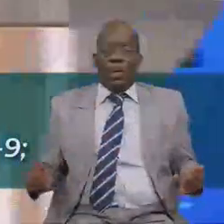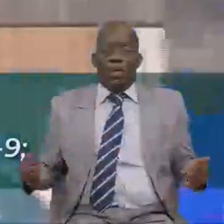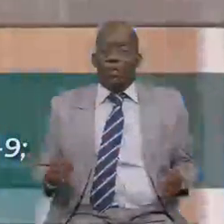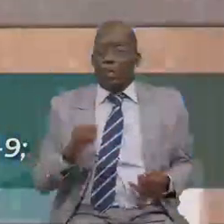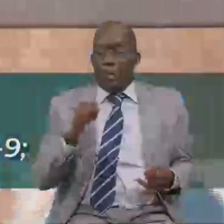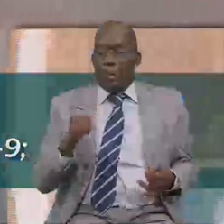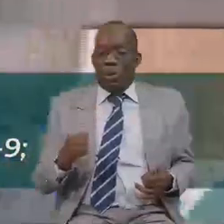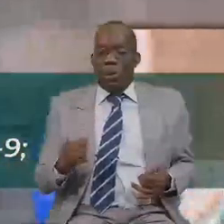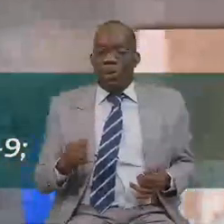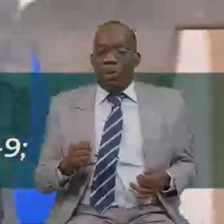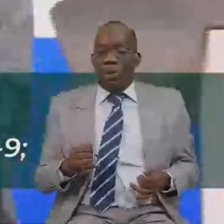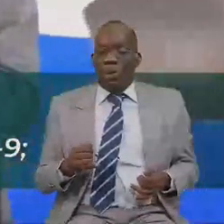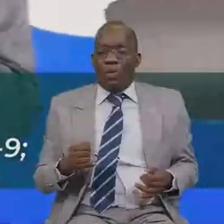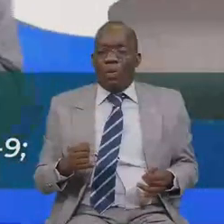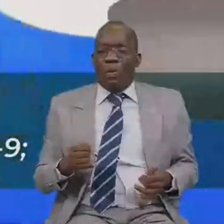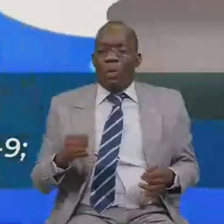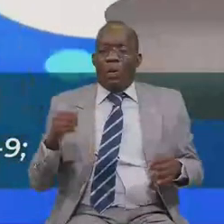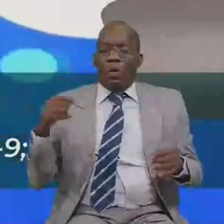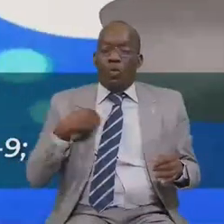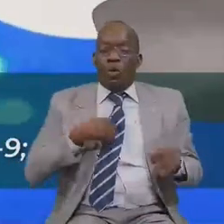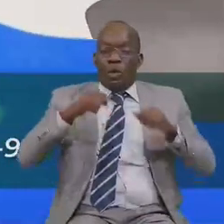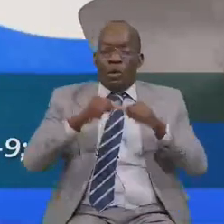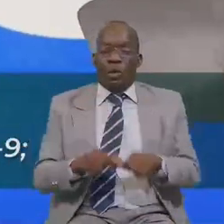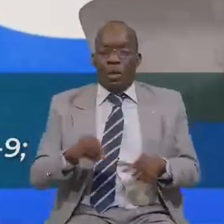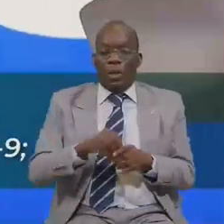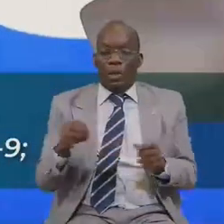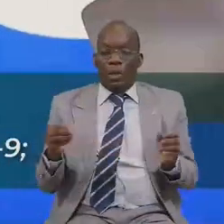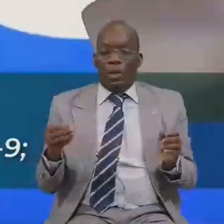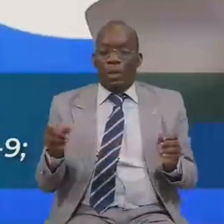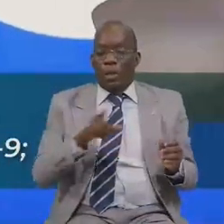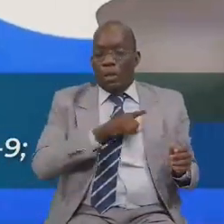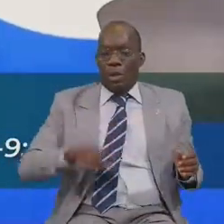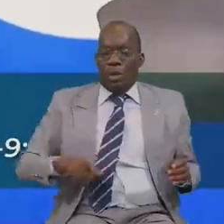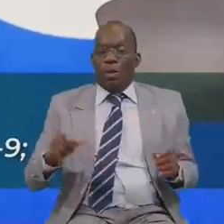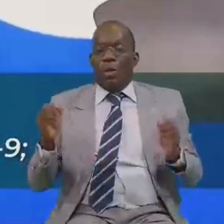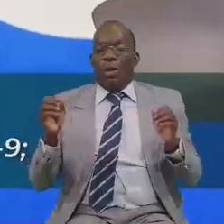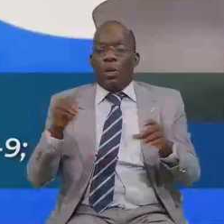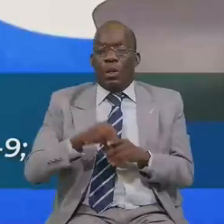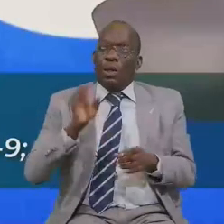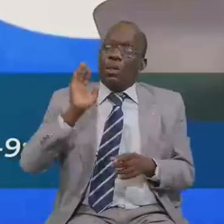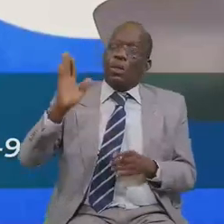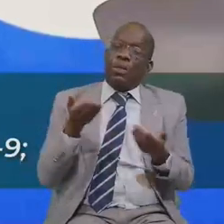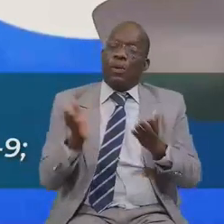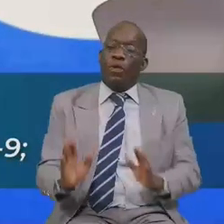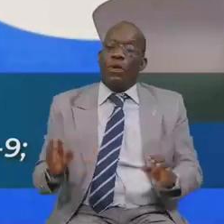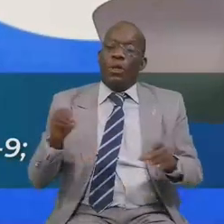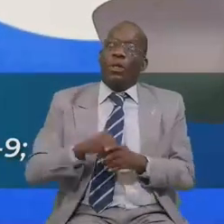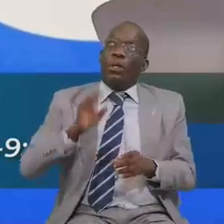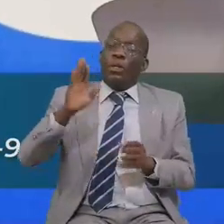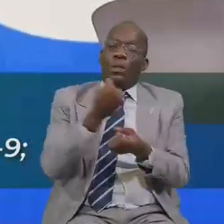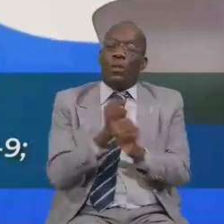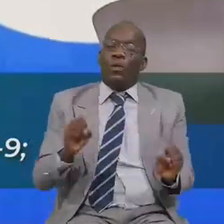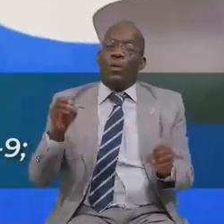Dans le temps avec le Seigneur, dans le Seigneur, dans le service, dans sa